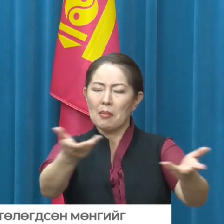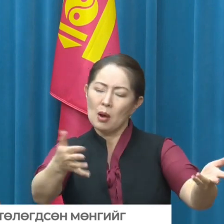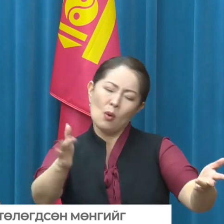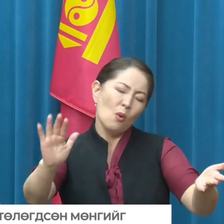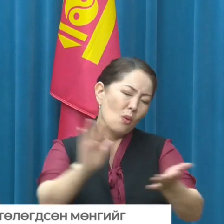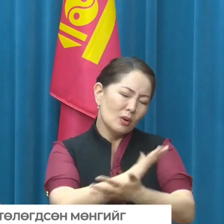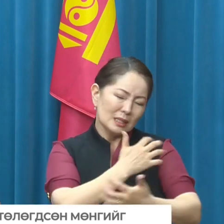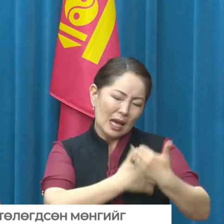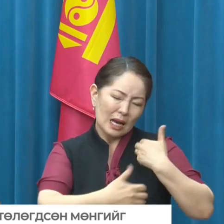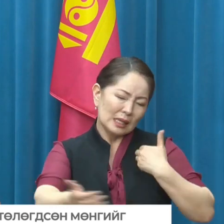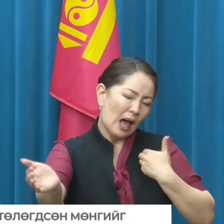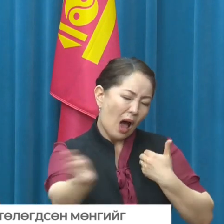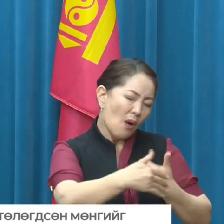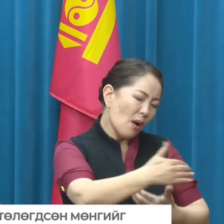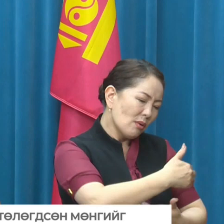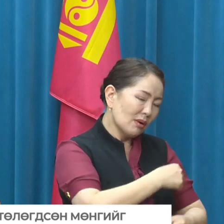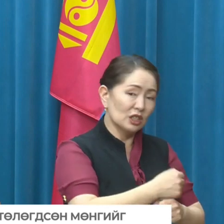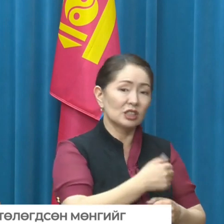одоо шуургал орсон байгаа.